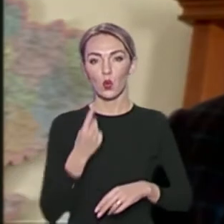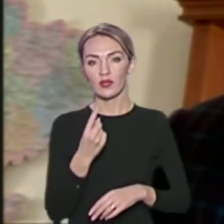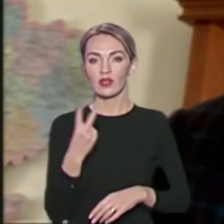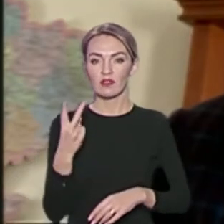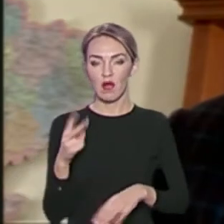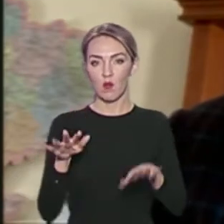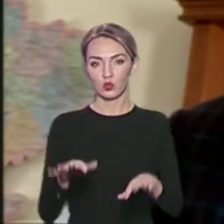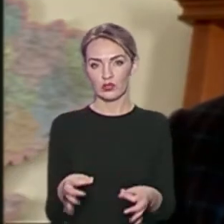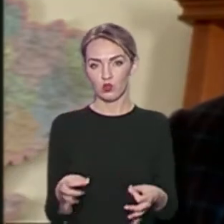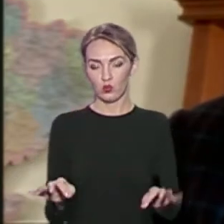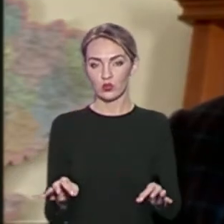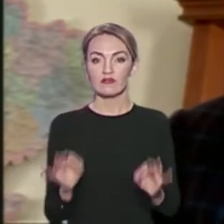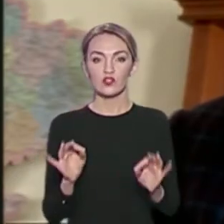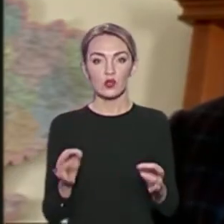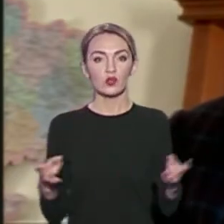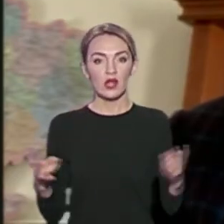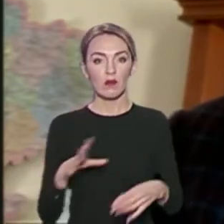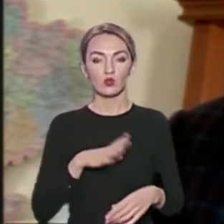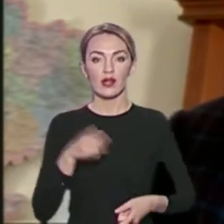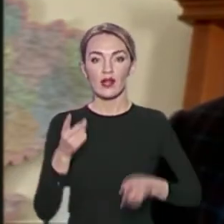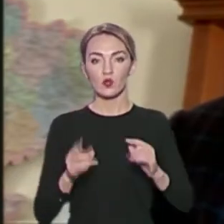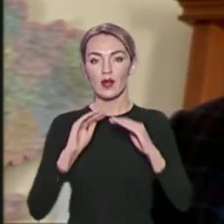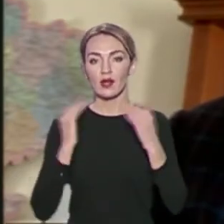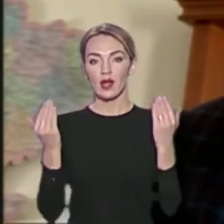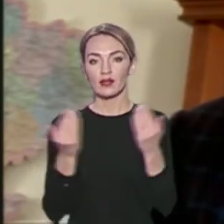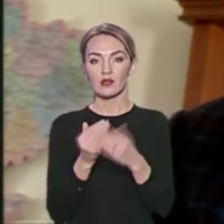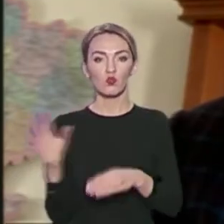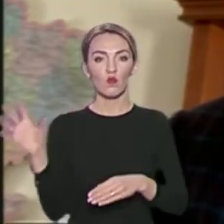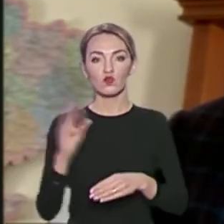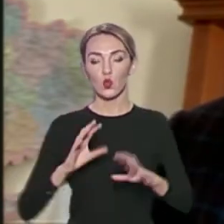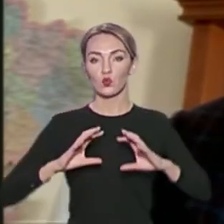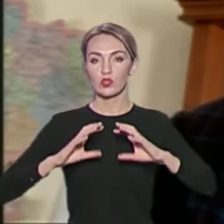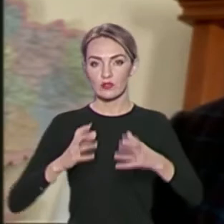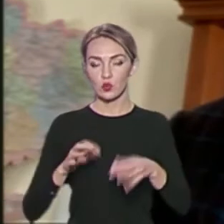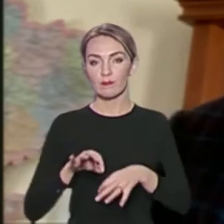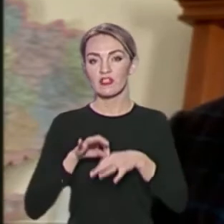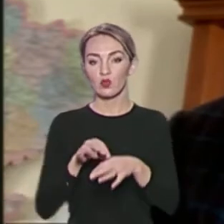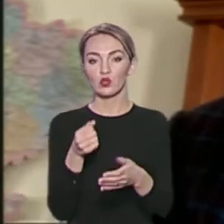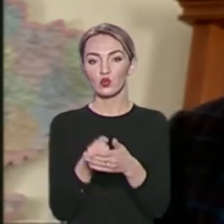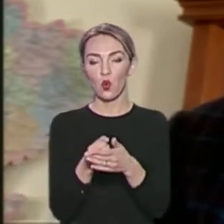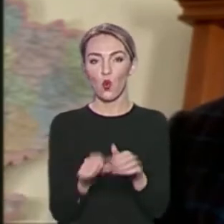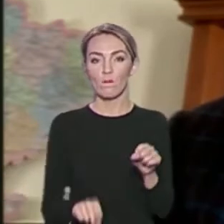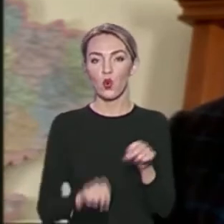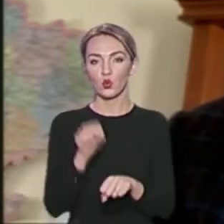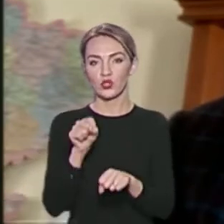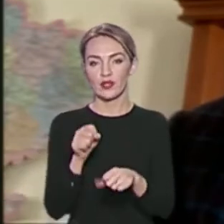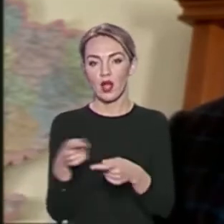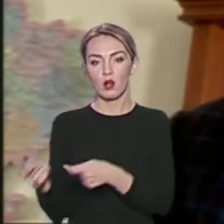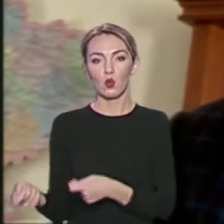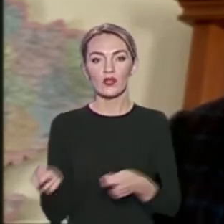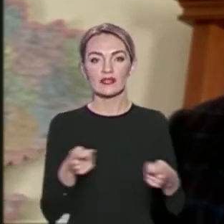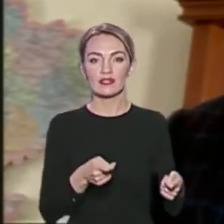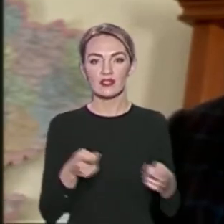бути реалістом. Карантин по всьому світу призводить до певного порушення логістичних ланцюжків і, звичайно, призводить до того,